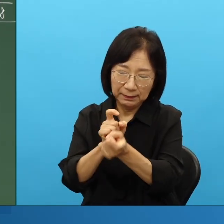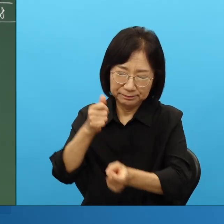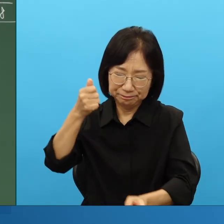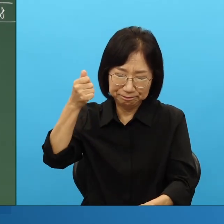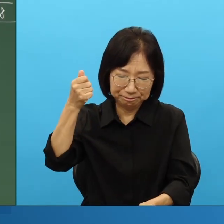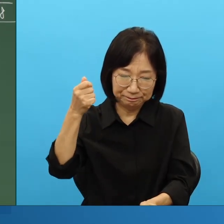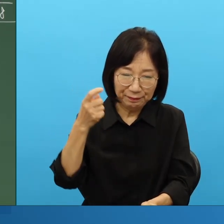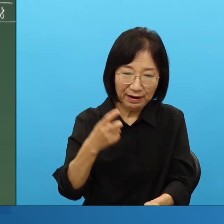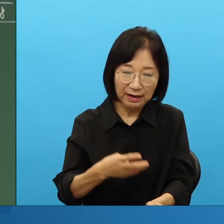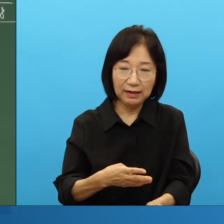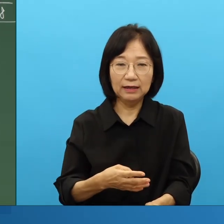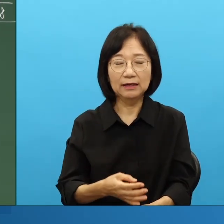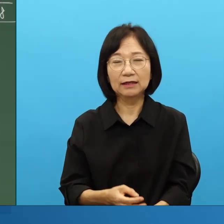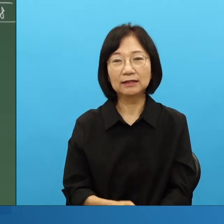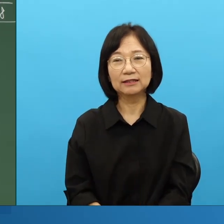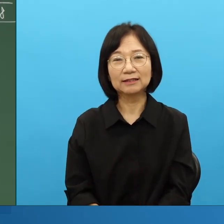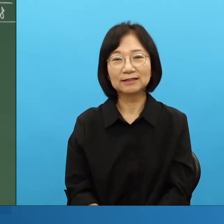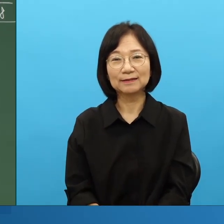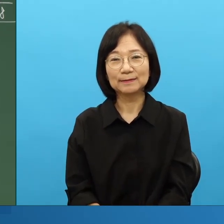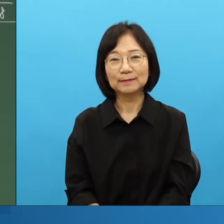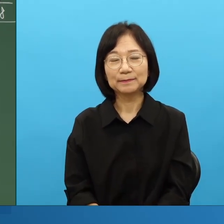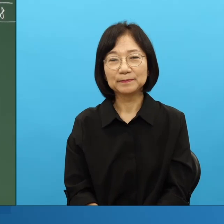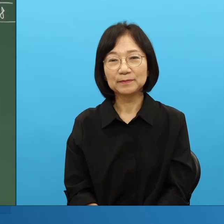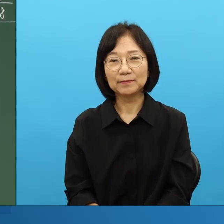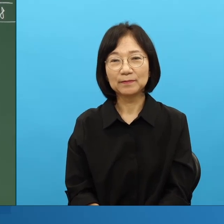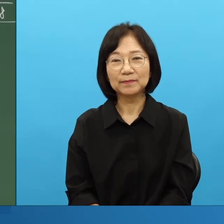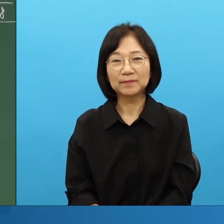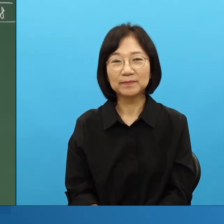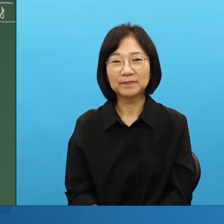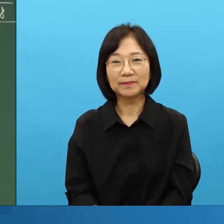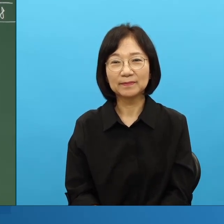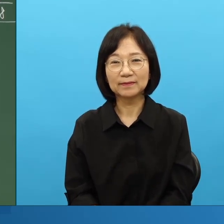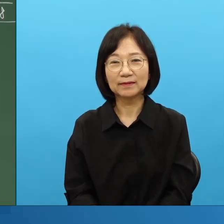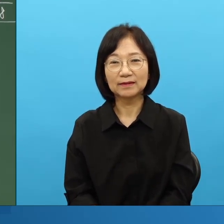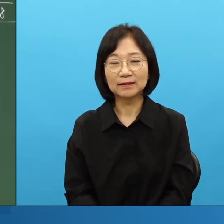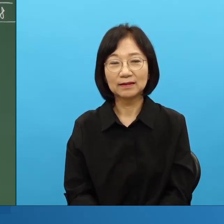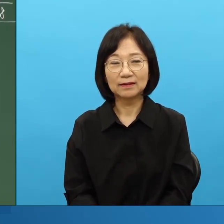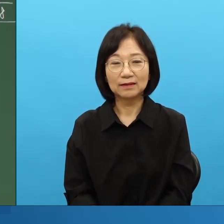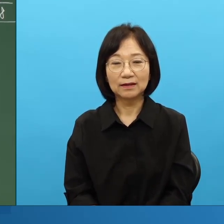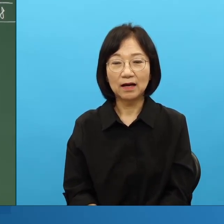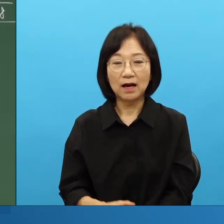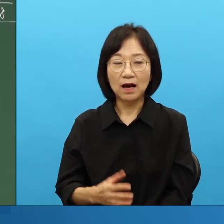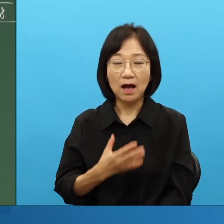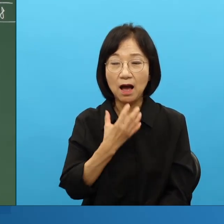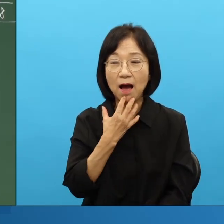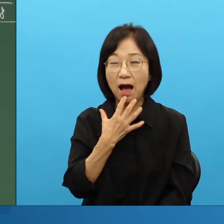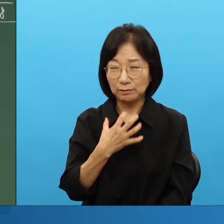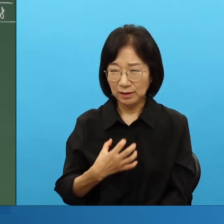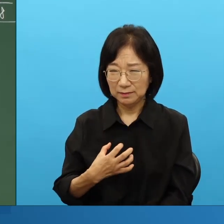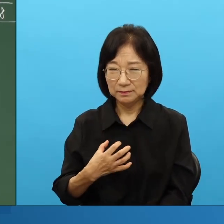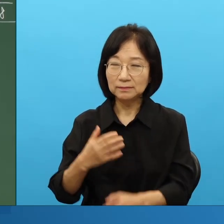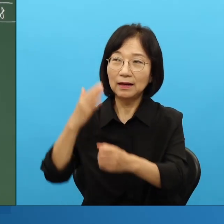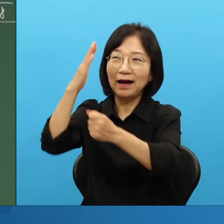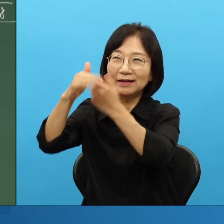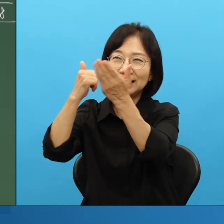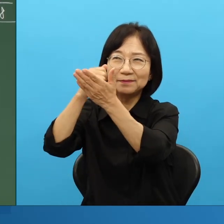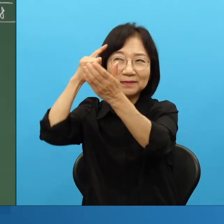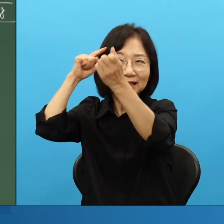差一点妻子被人夺走，然后被人杀害，一直是这样。 아브라함은 하나님의 뜻대로 근심한 것이 아니고 세상 근심을 계속한